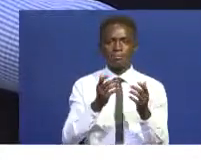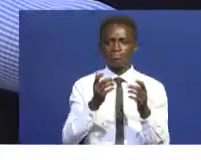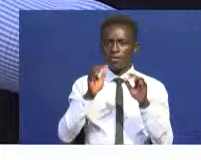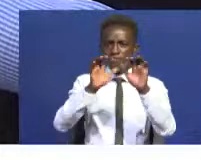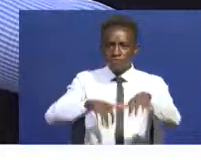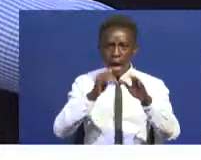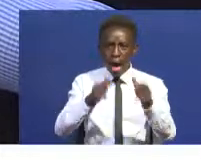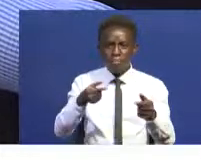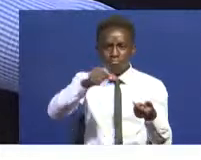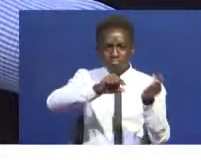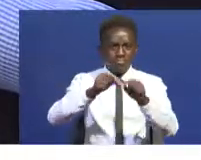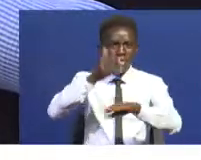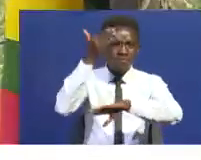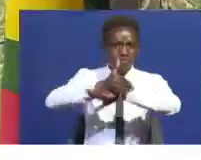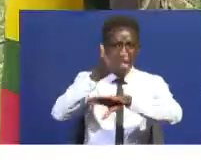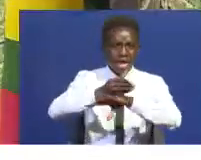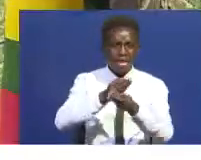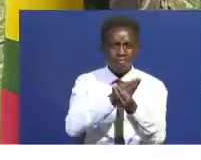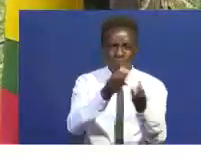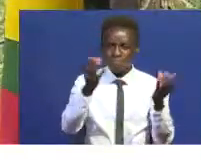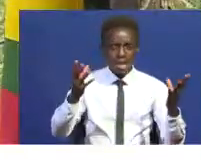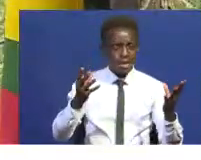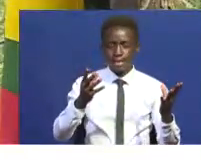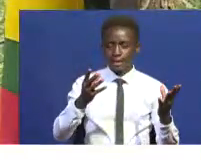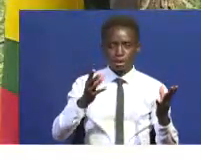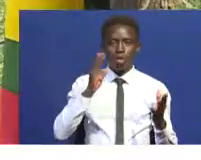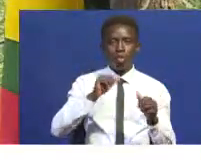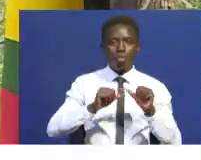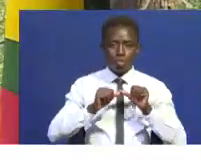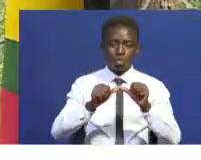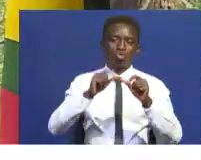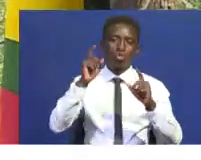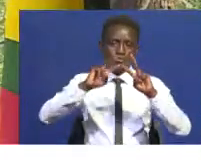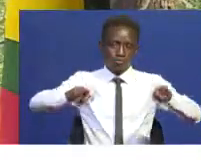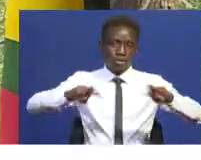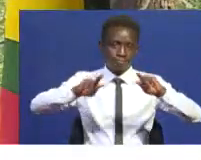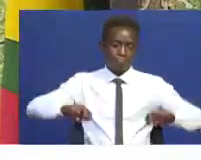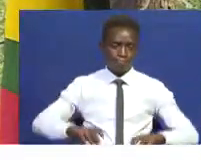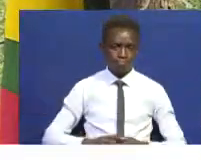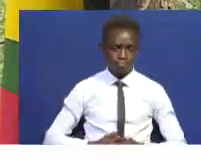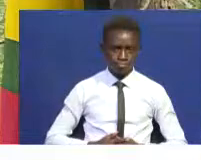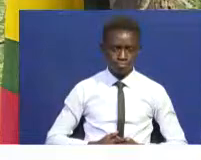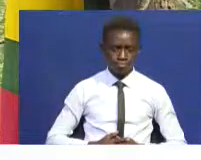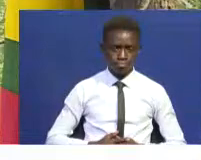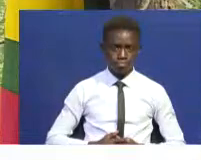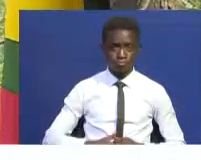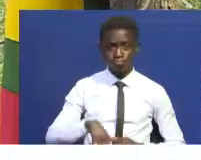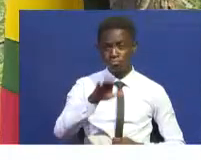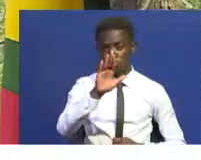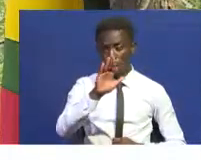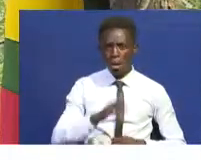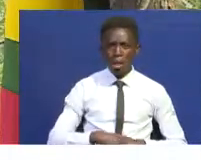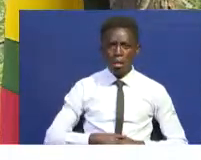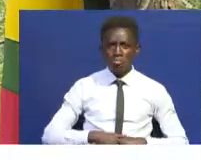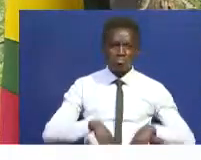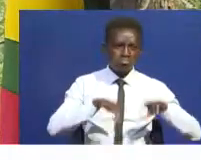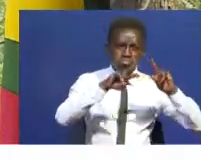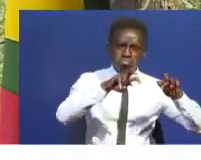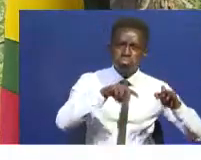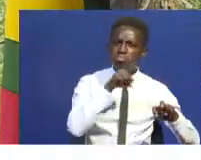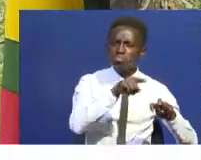wale waliohusika na sakata hiyo. Investigations are ongoing over the allegations of fake